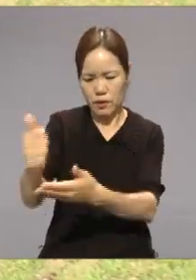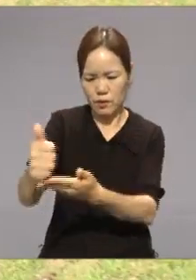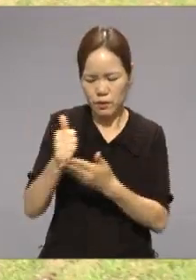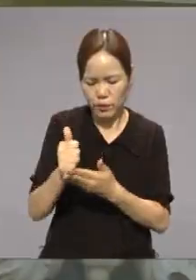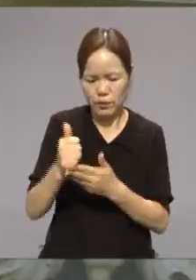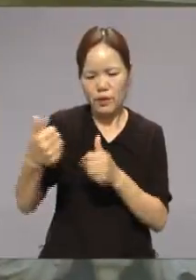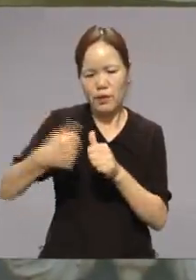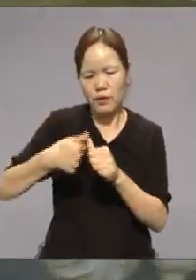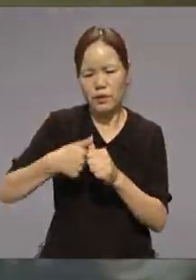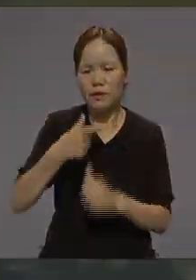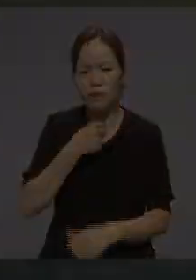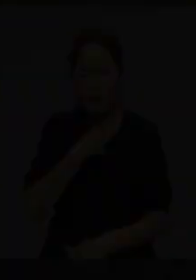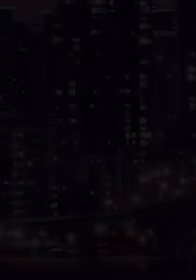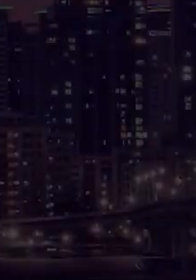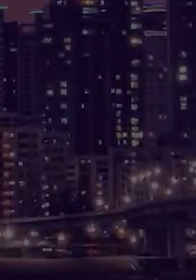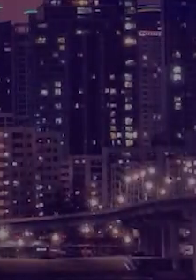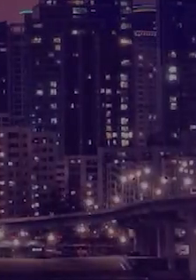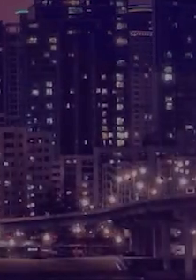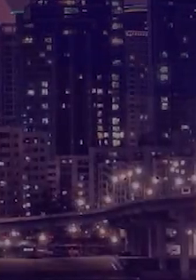말했습니다